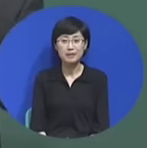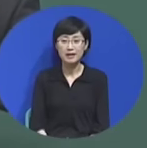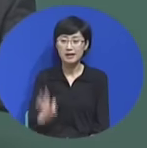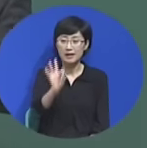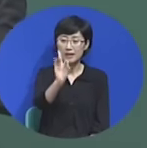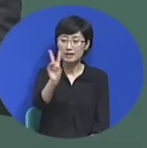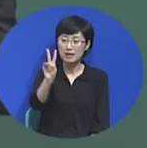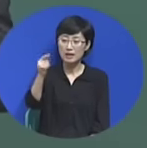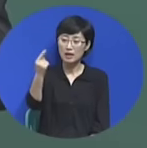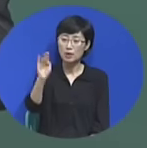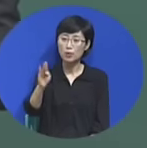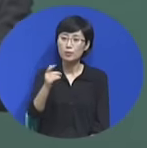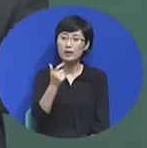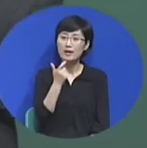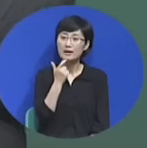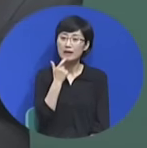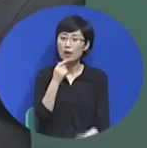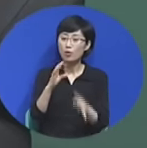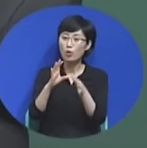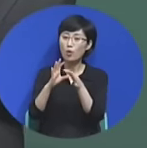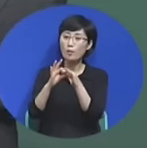야곱의 족보가 이러하니라 나와요